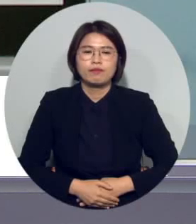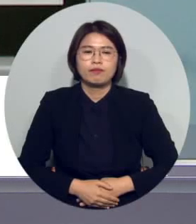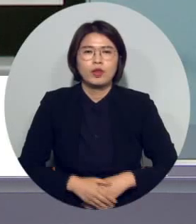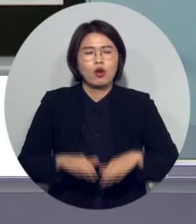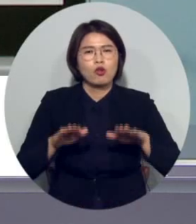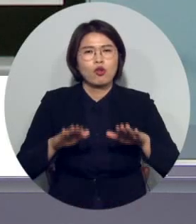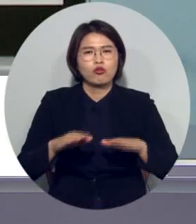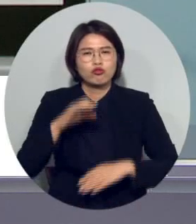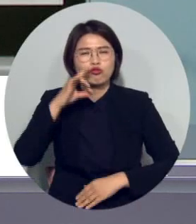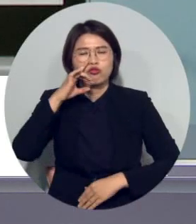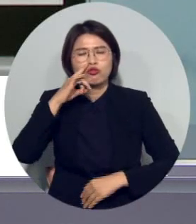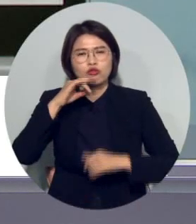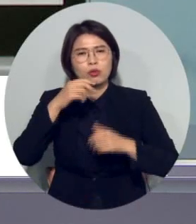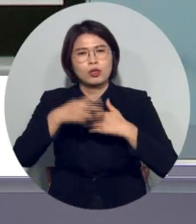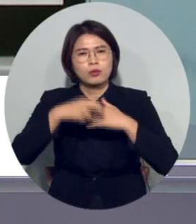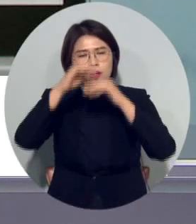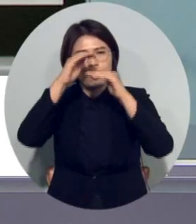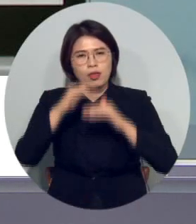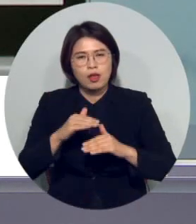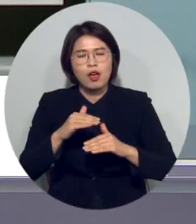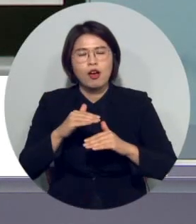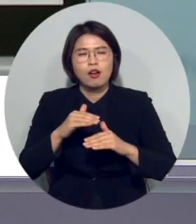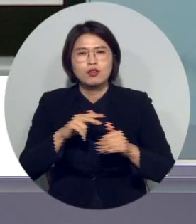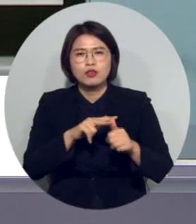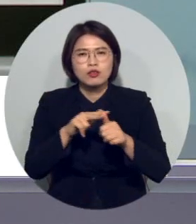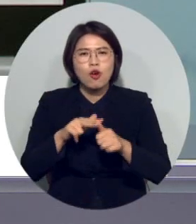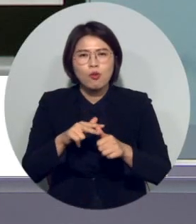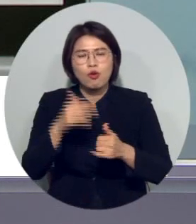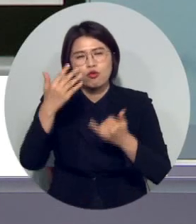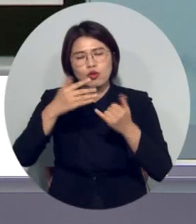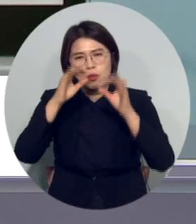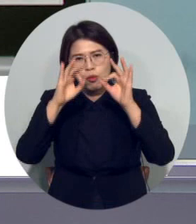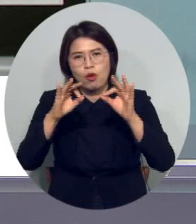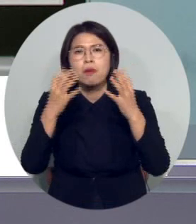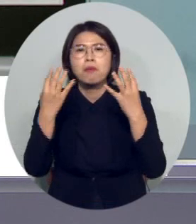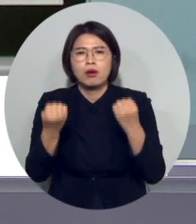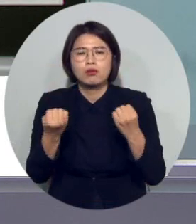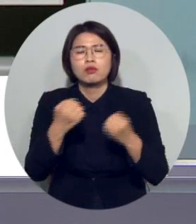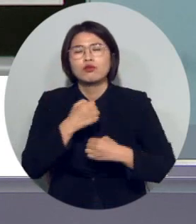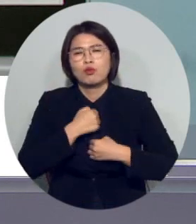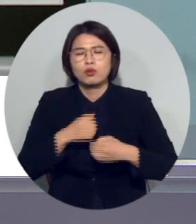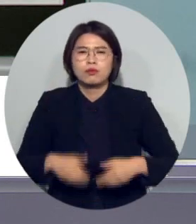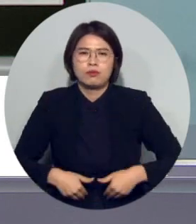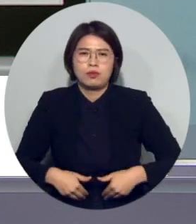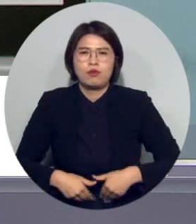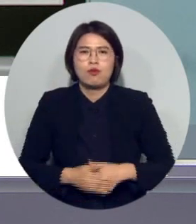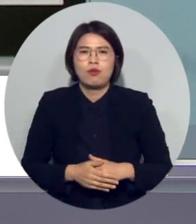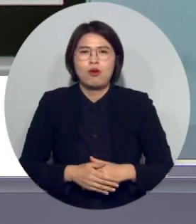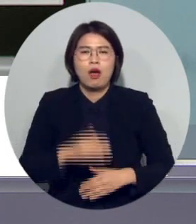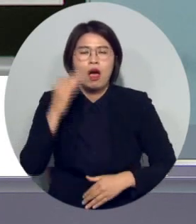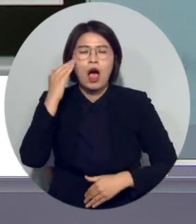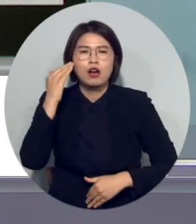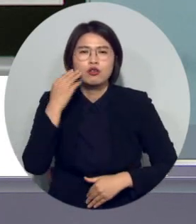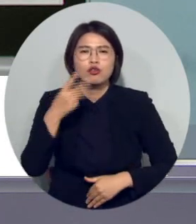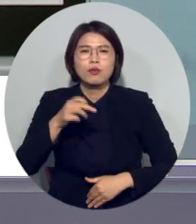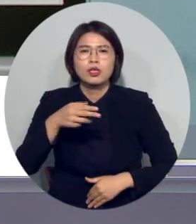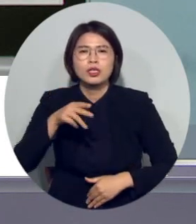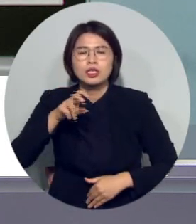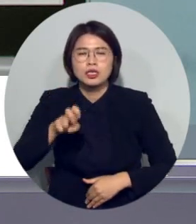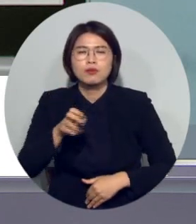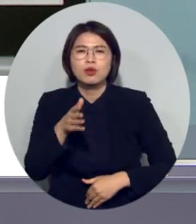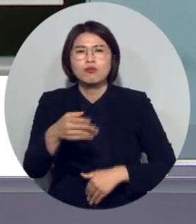근데 요즘 궁금한 의료정보를 유튜브를 통해서 찾아보는 분들 많으실텐데요 조심하셔야 겠습니다 국내 류마티즘